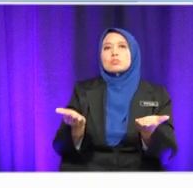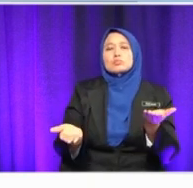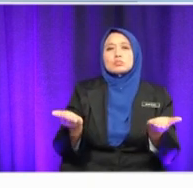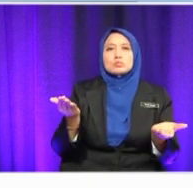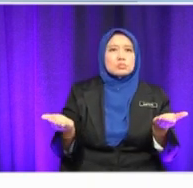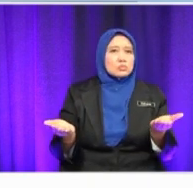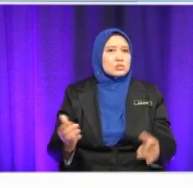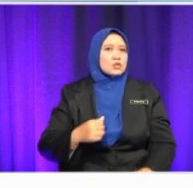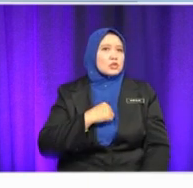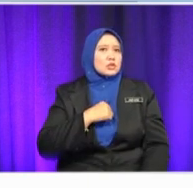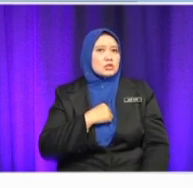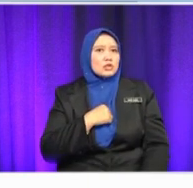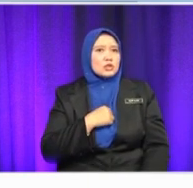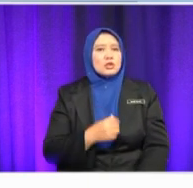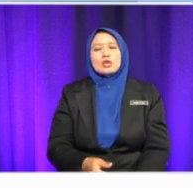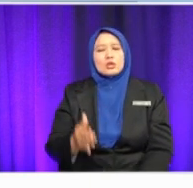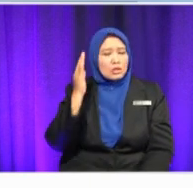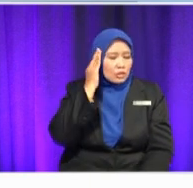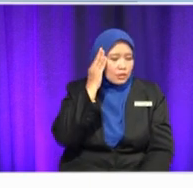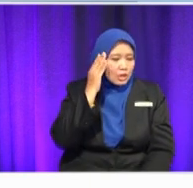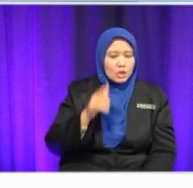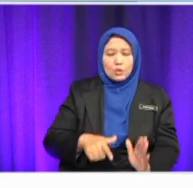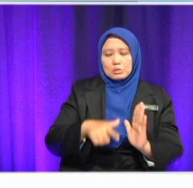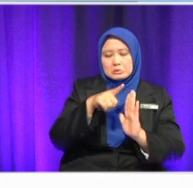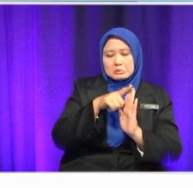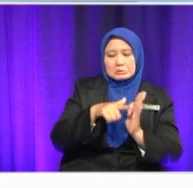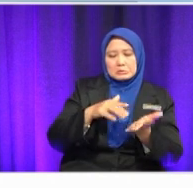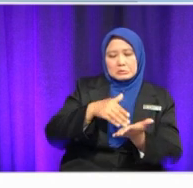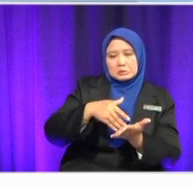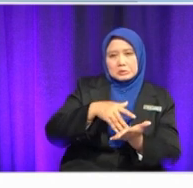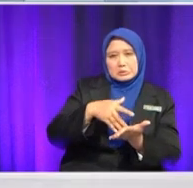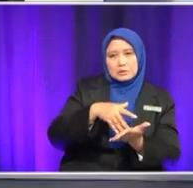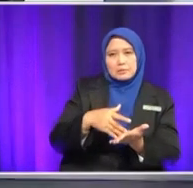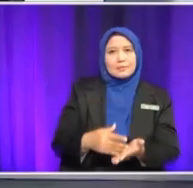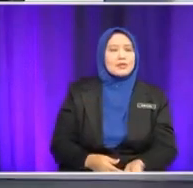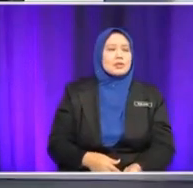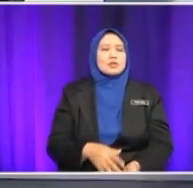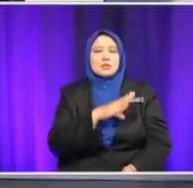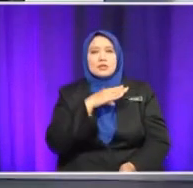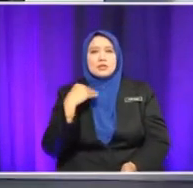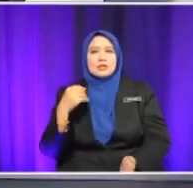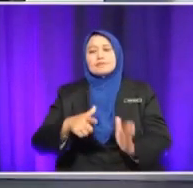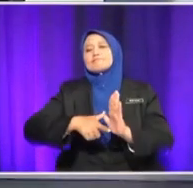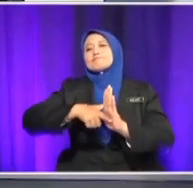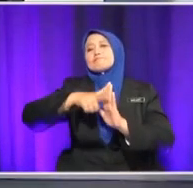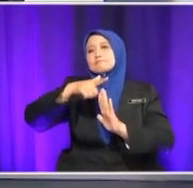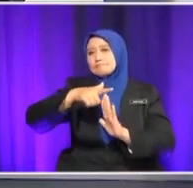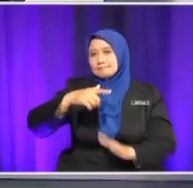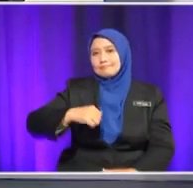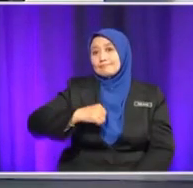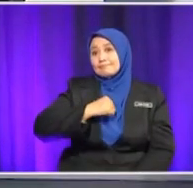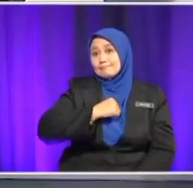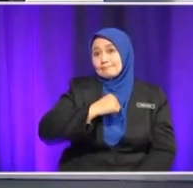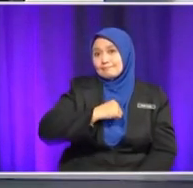inilah maknanya bila dia tahu tentang diri dia dia akan berpikir Oh kelemahan dia diri saya macam mana dia akan nilai dan